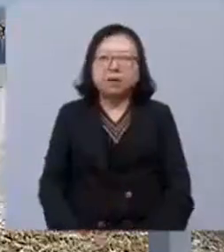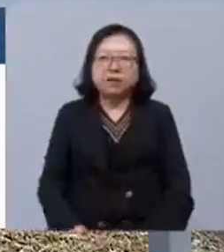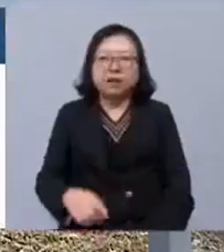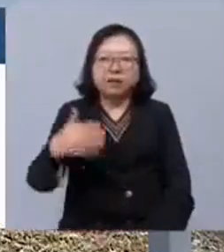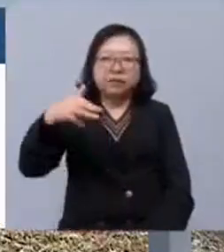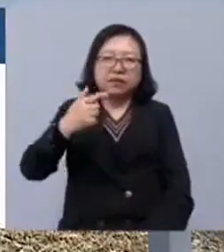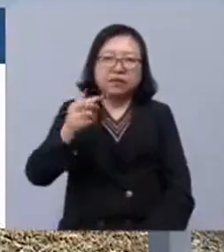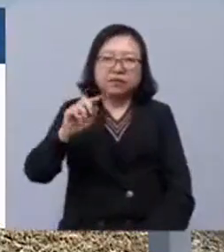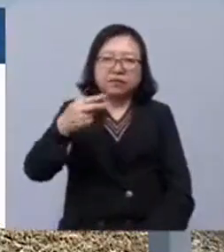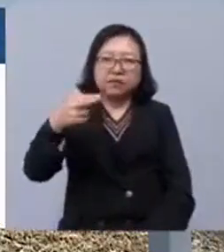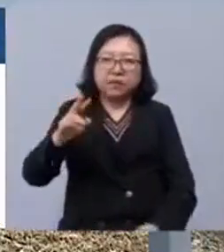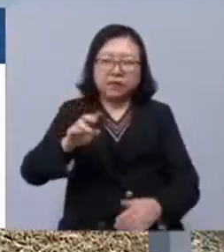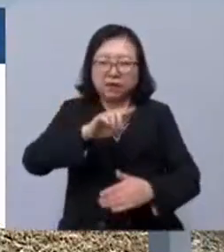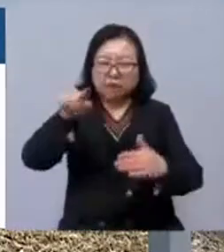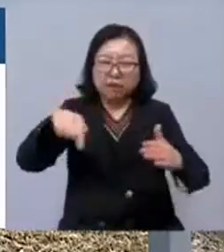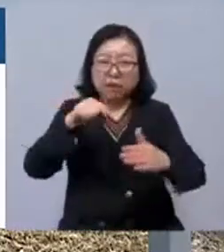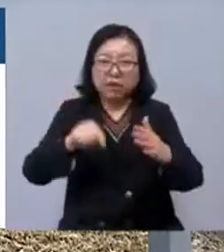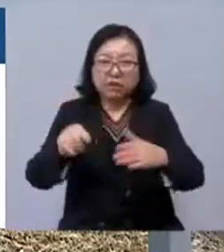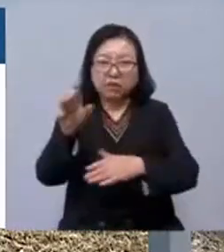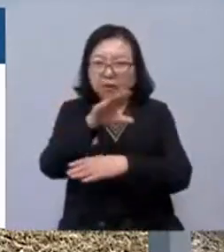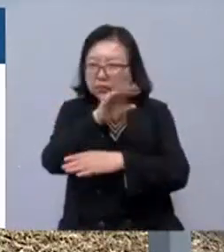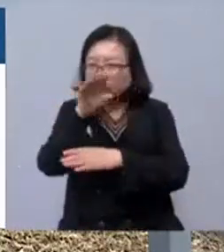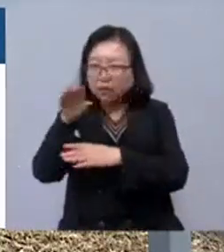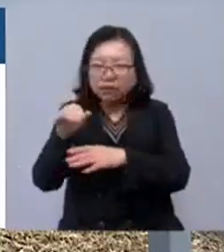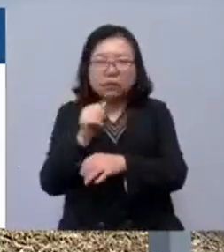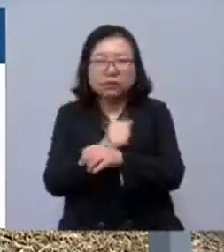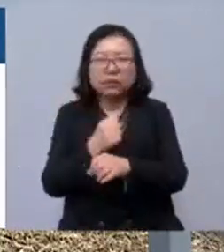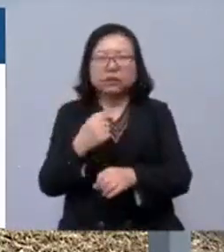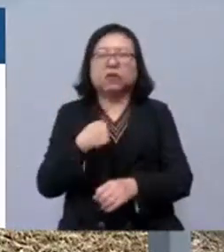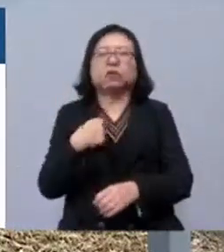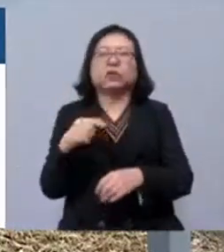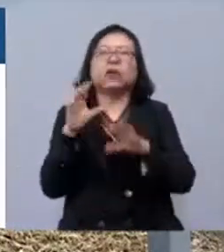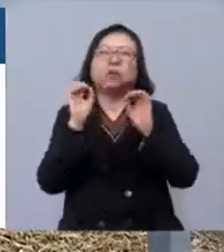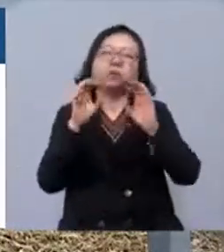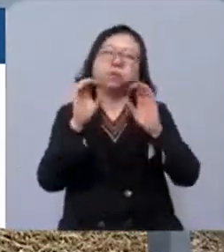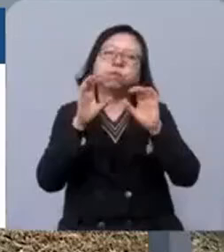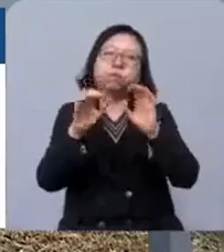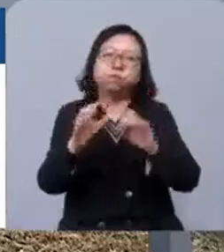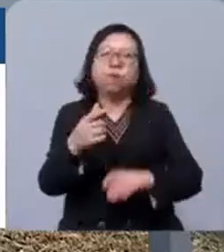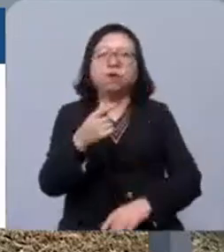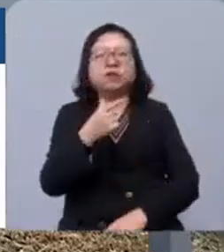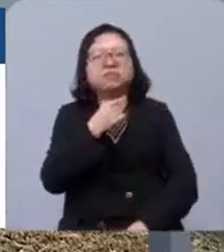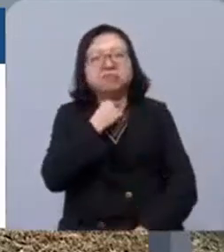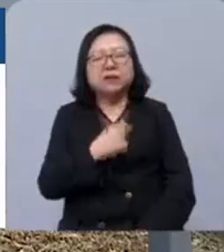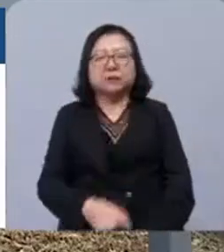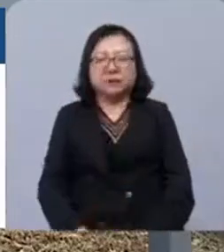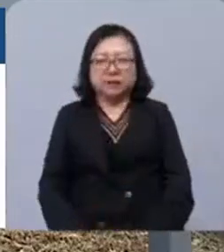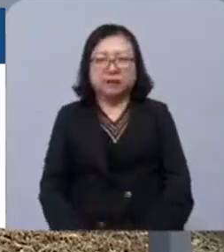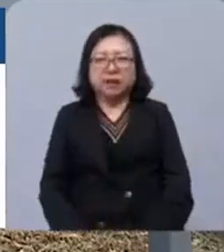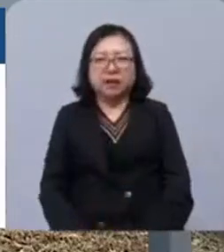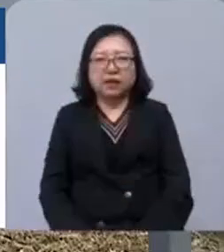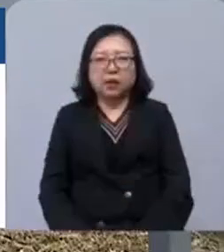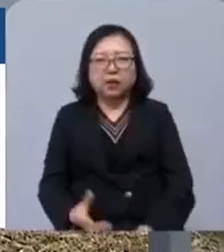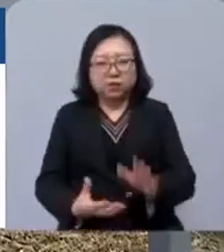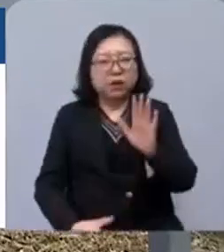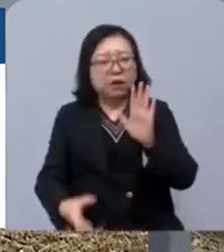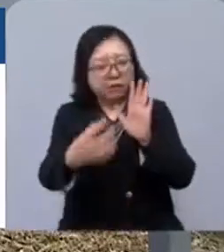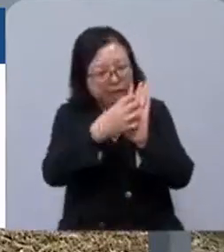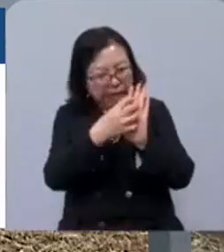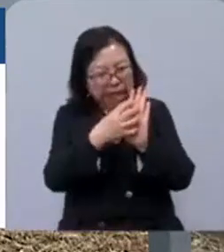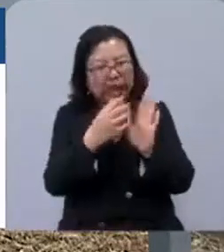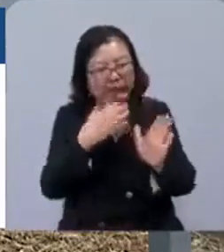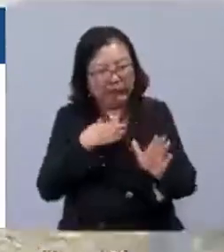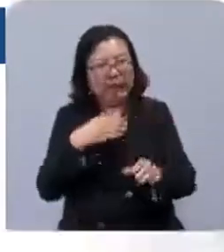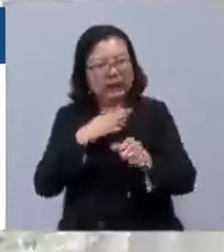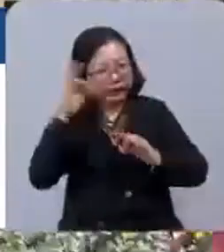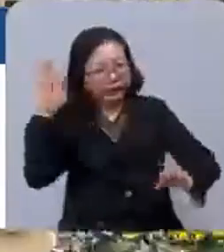촬영했다는 걸 저희가 적극적으로 좀 홍보를 하고 싶었습니다 홍보 자료에 들어가 있는 건 정말 실수를 한